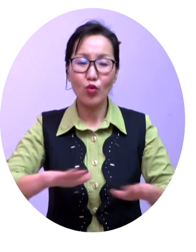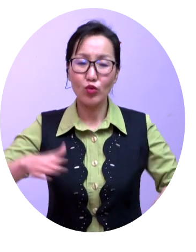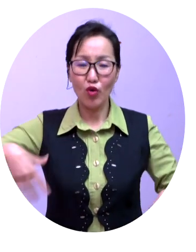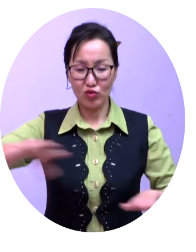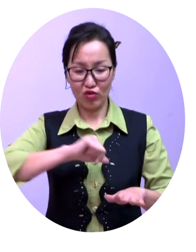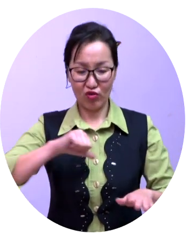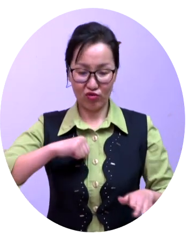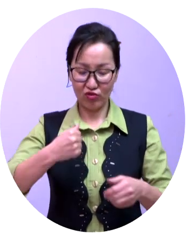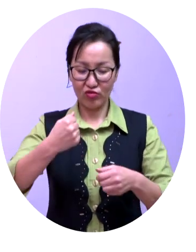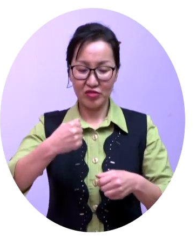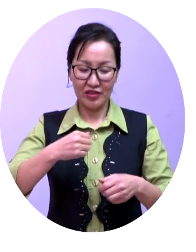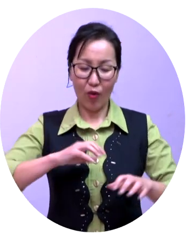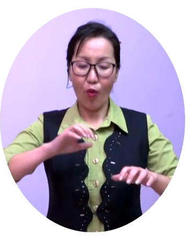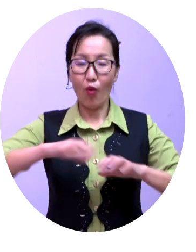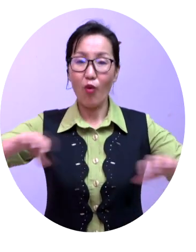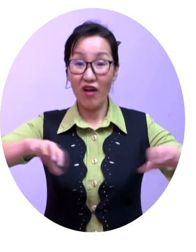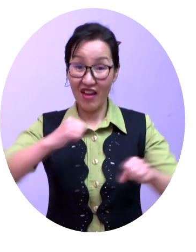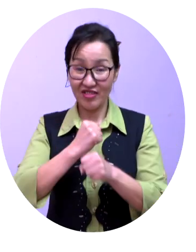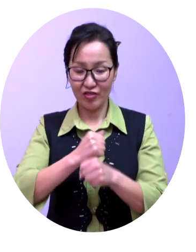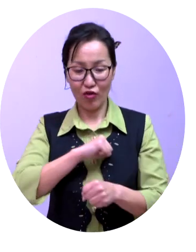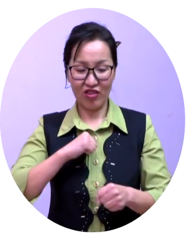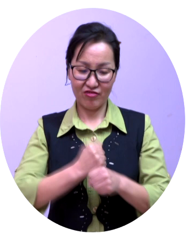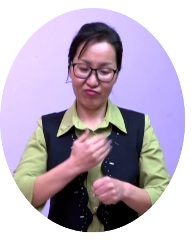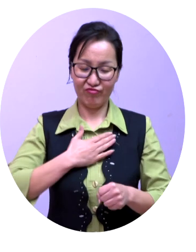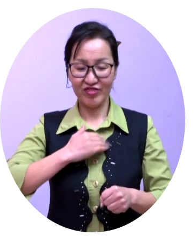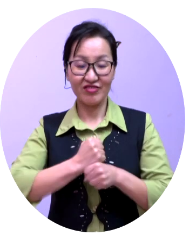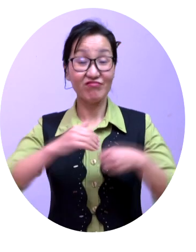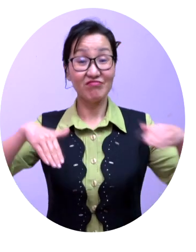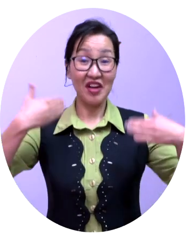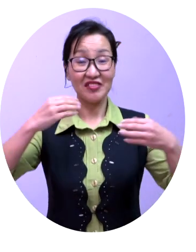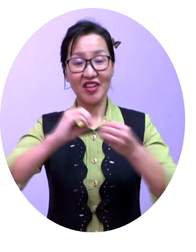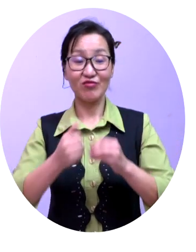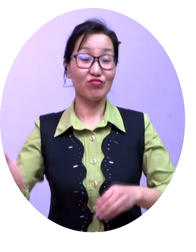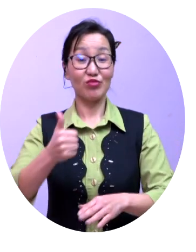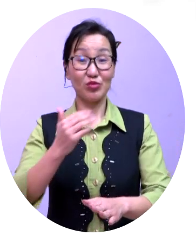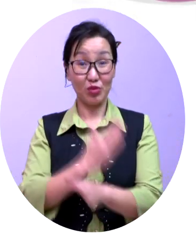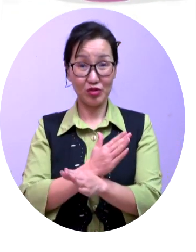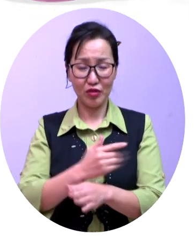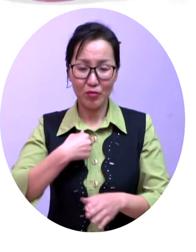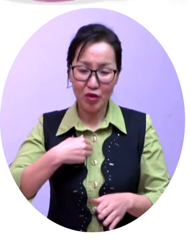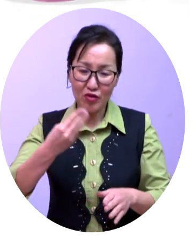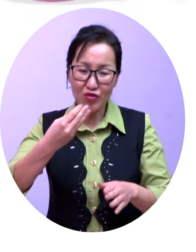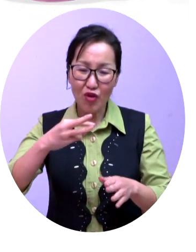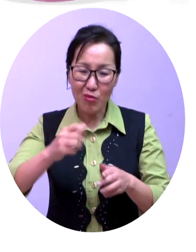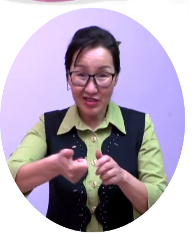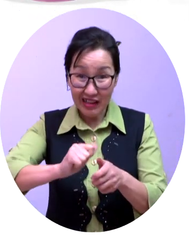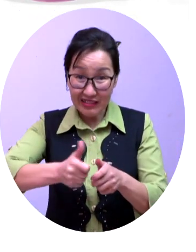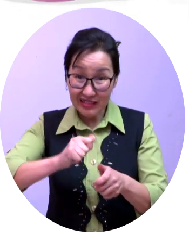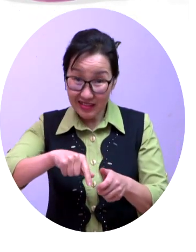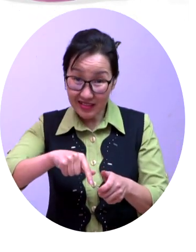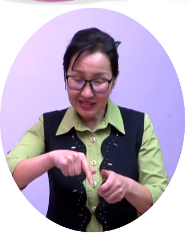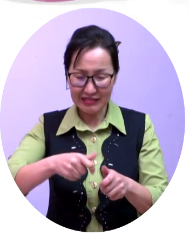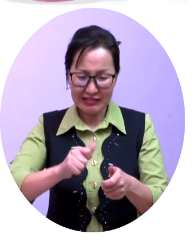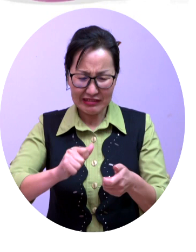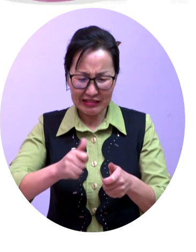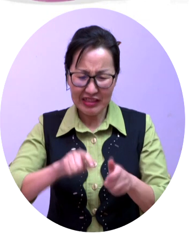ногцсон ажлыг баяртайгаар хийж гүцэтгээд ажиллаж байхад би төмс арилгах ажил тувайрлагдаж